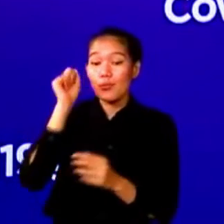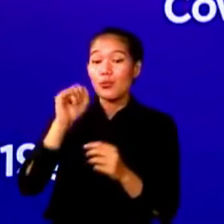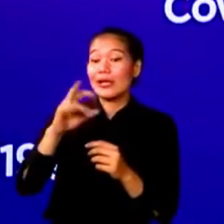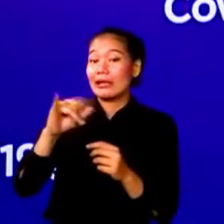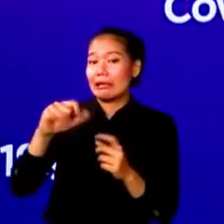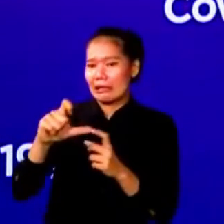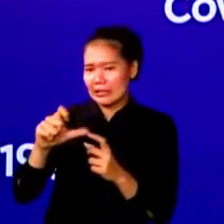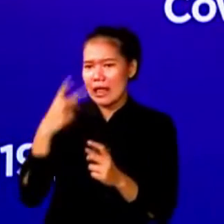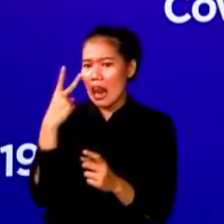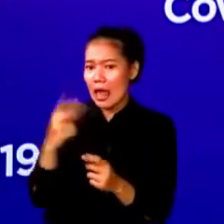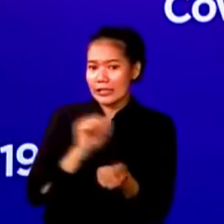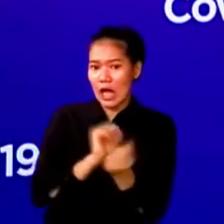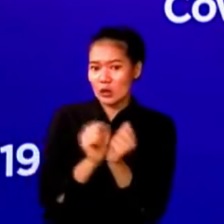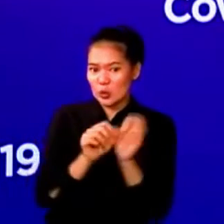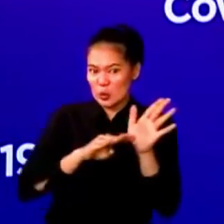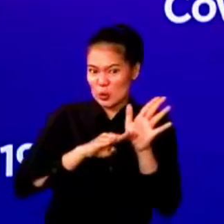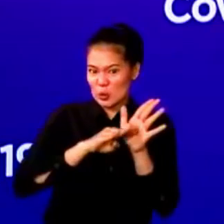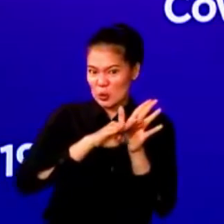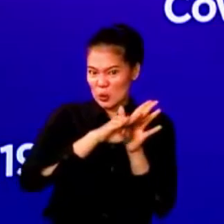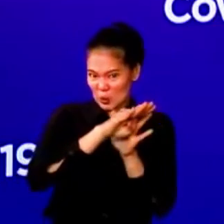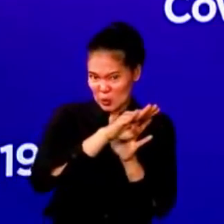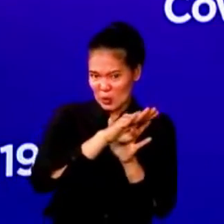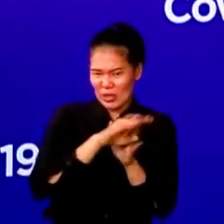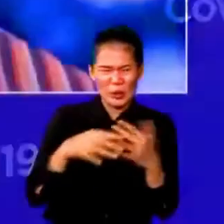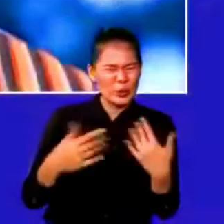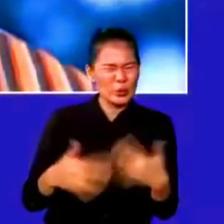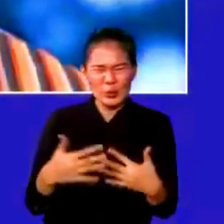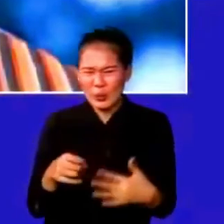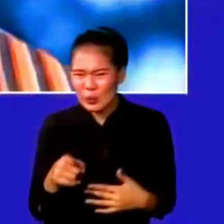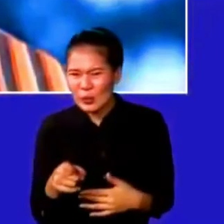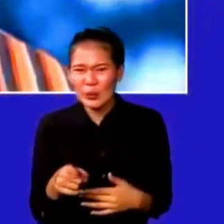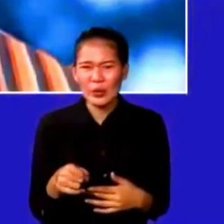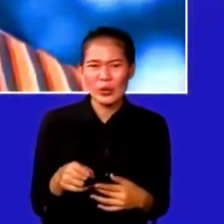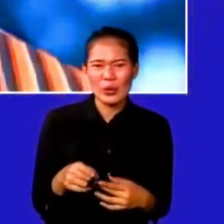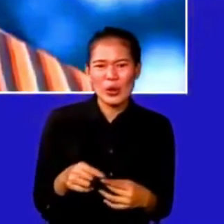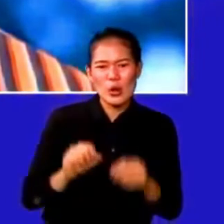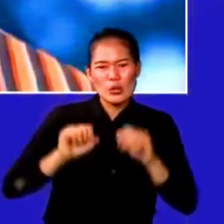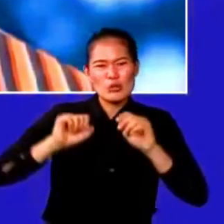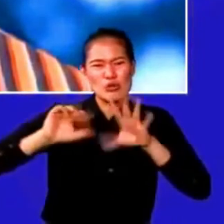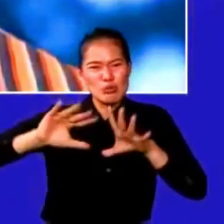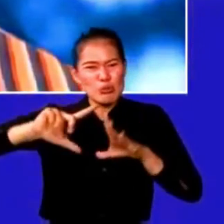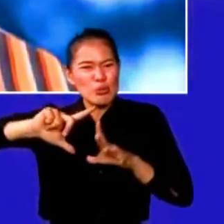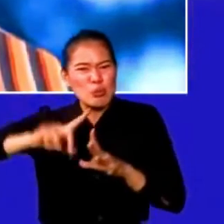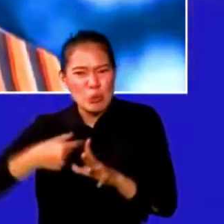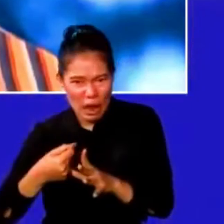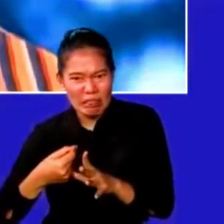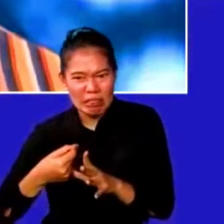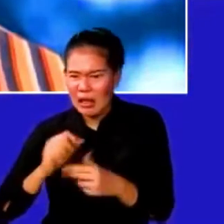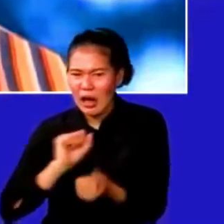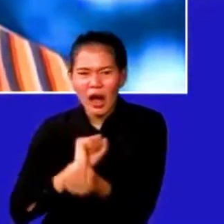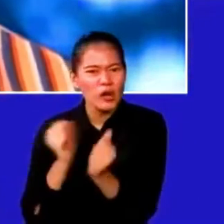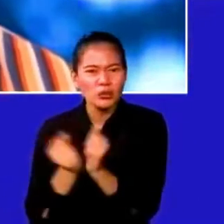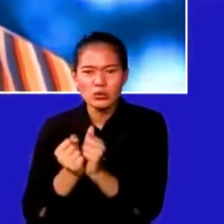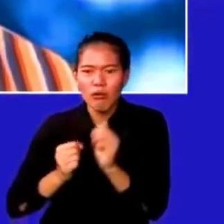kasus yang terjadi beberapa hari terakhir seperti sebuah Ironi ya ternyata setelah memasuki hampir 10 bulan penambahan kasus positif ini